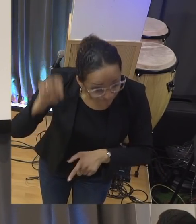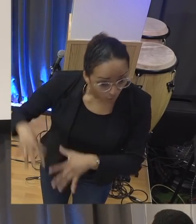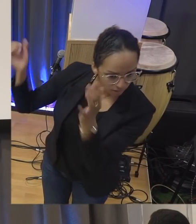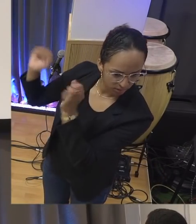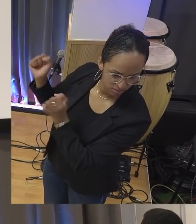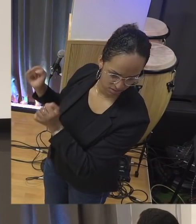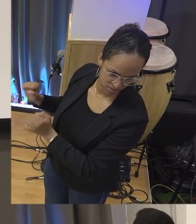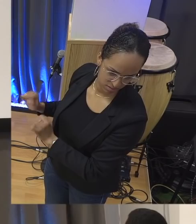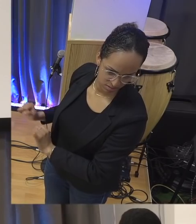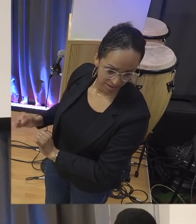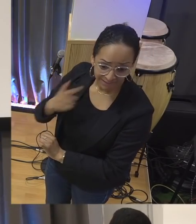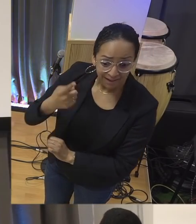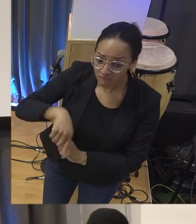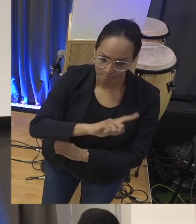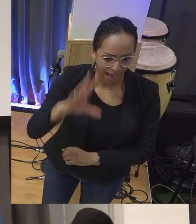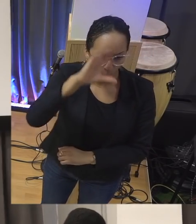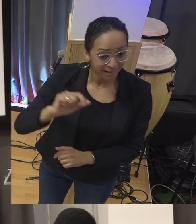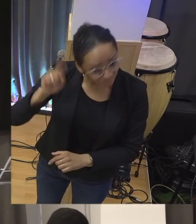passé qui n'est pas dépassé.